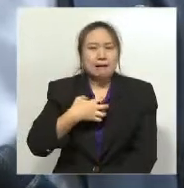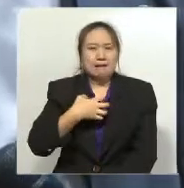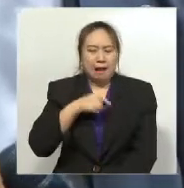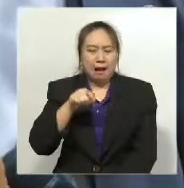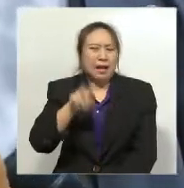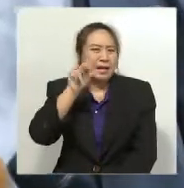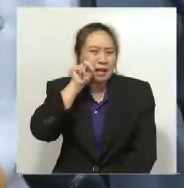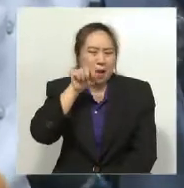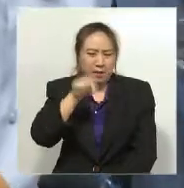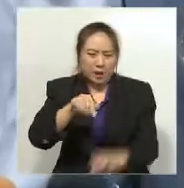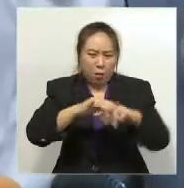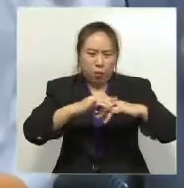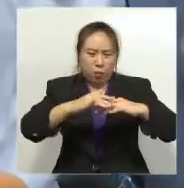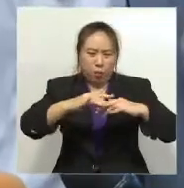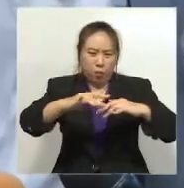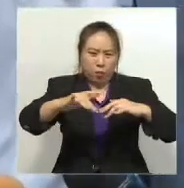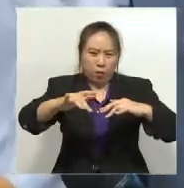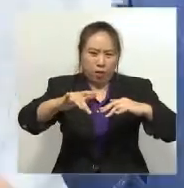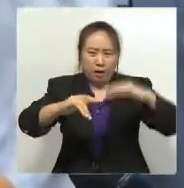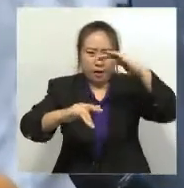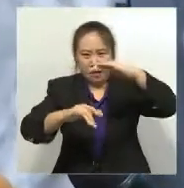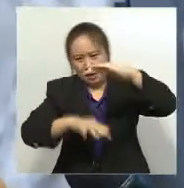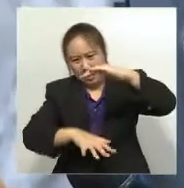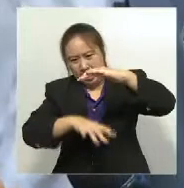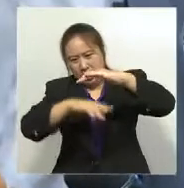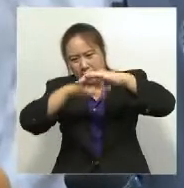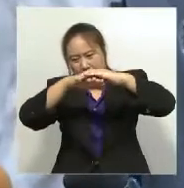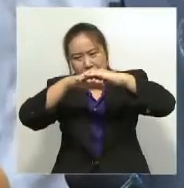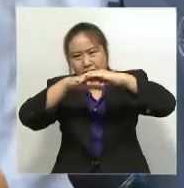างให้น้ำเนี่ยไม่ถึงเพดานถ้ำ